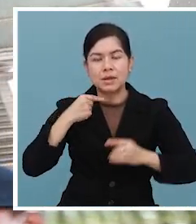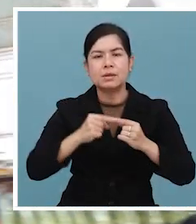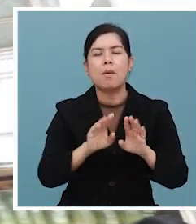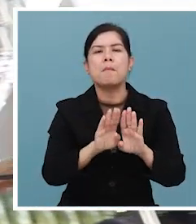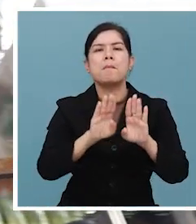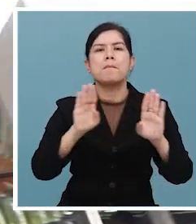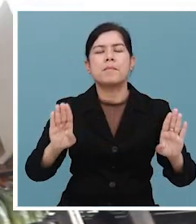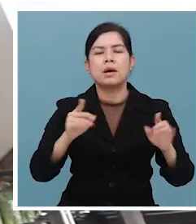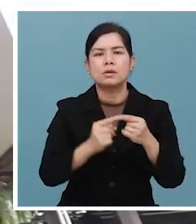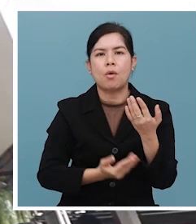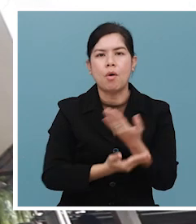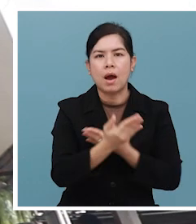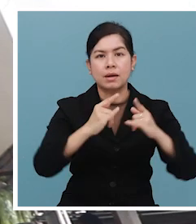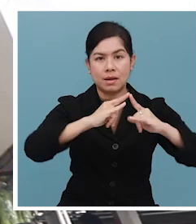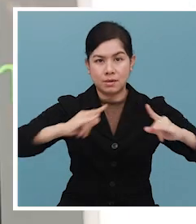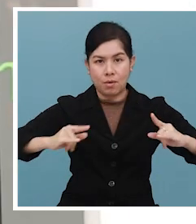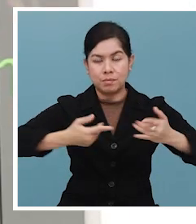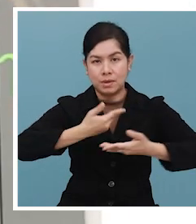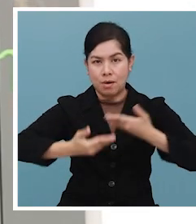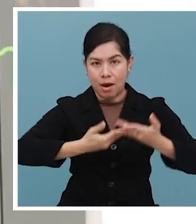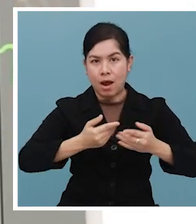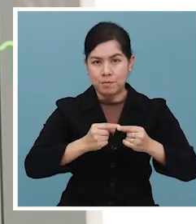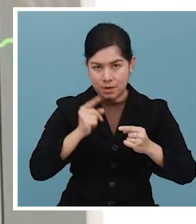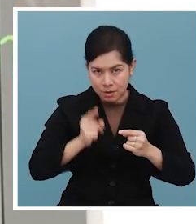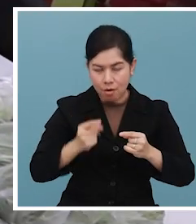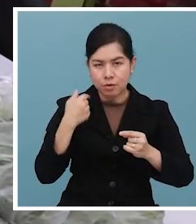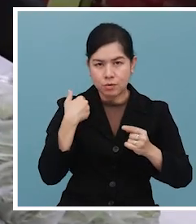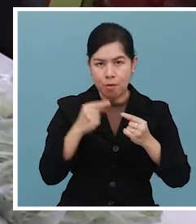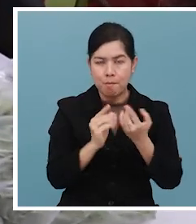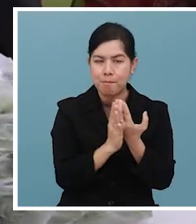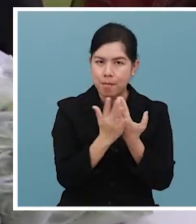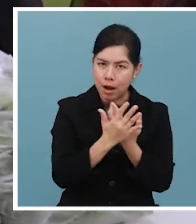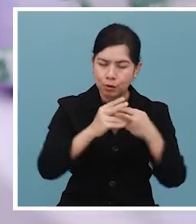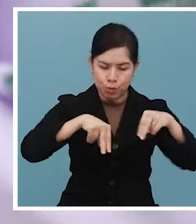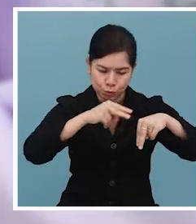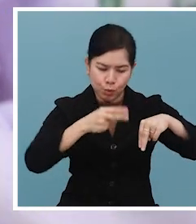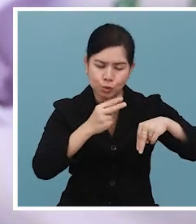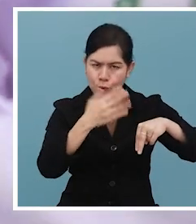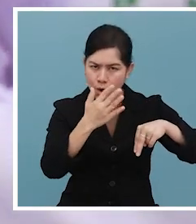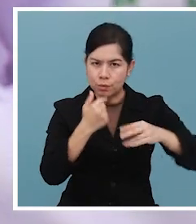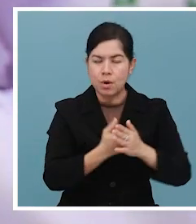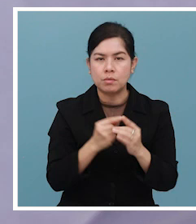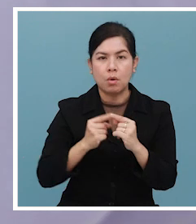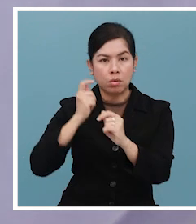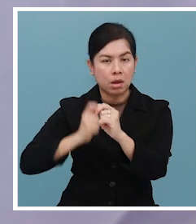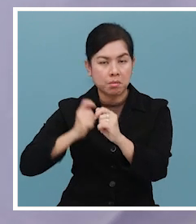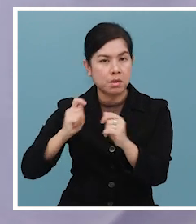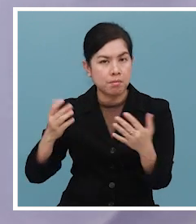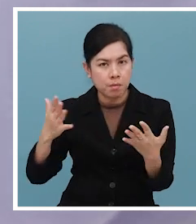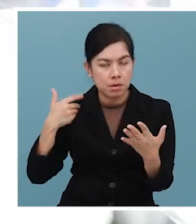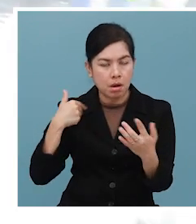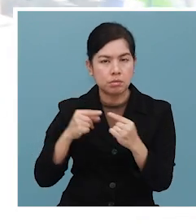กรทั่วทั้งประเทศเข้าไปอยู่ที่นั่นทุกตัวจะต้องไปตรวจนะก่อนขึ้นใช ่ มีห้องแลบตรวจว่าคุณปลอดภัย